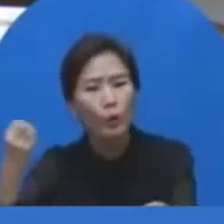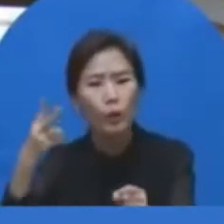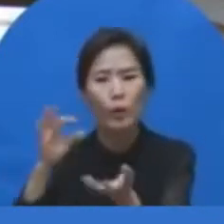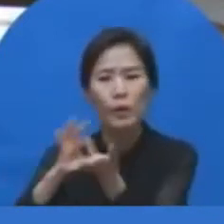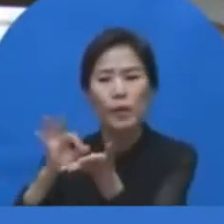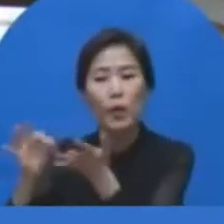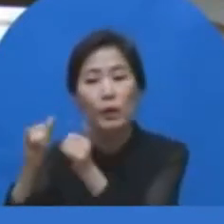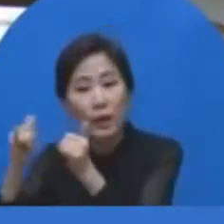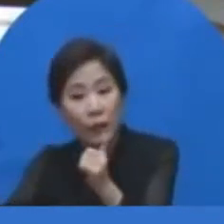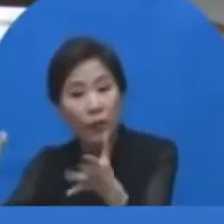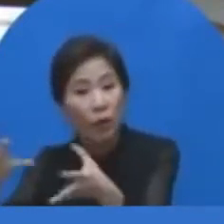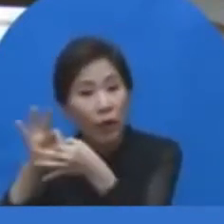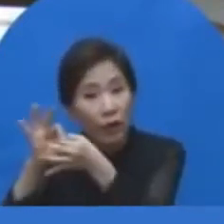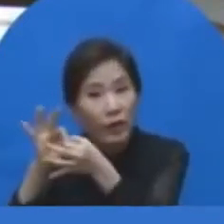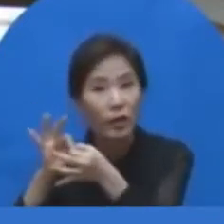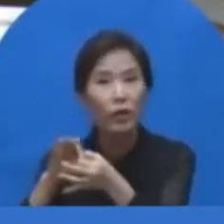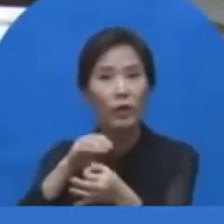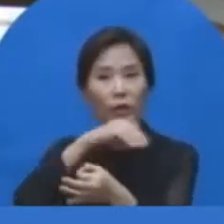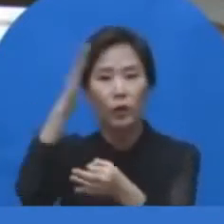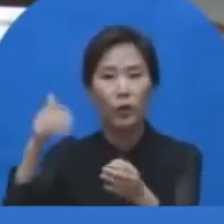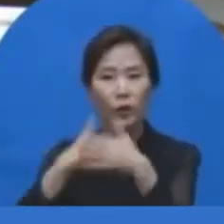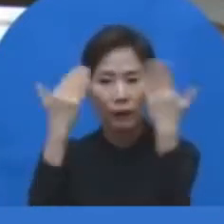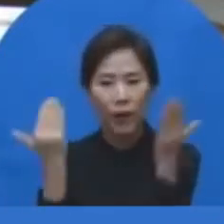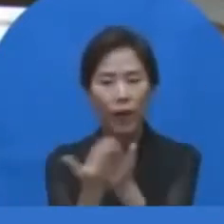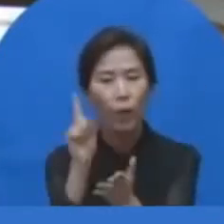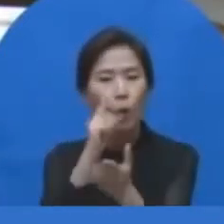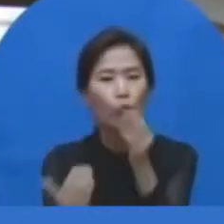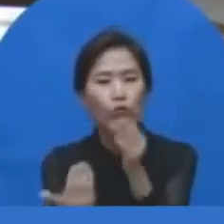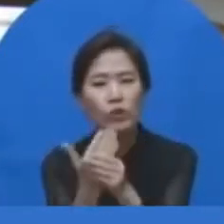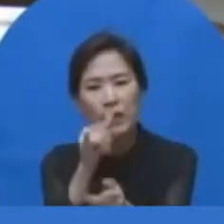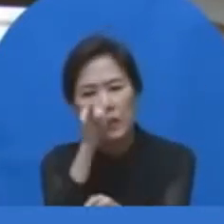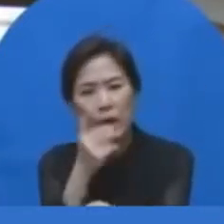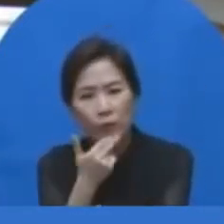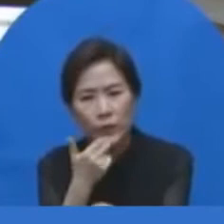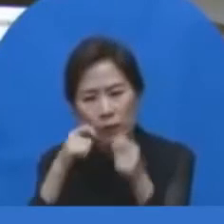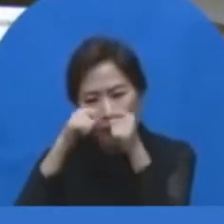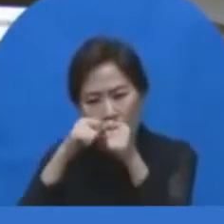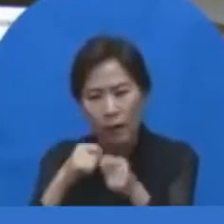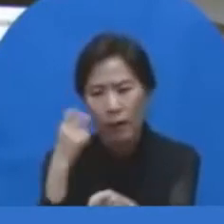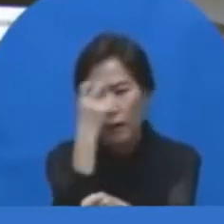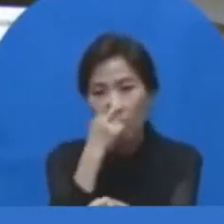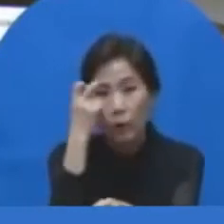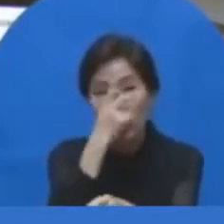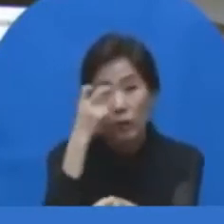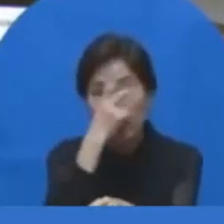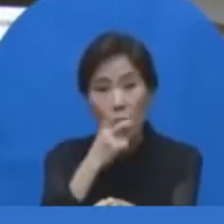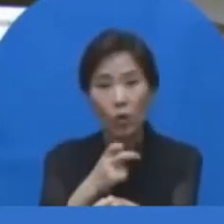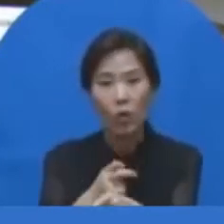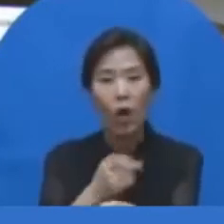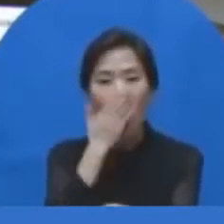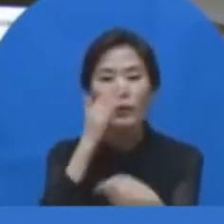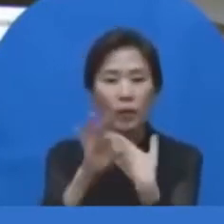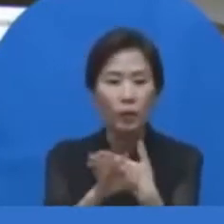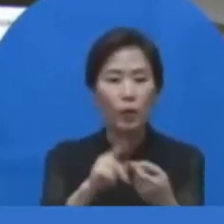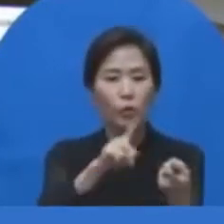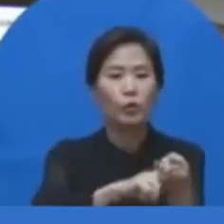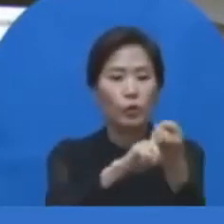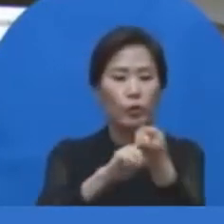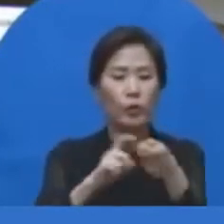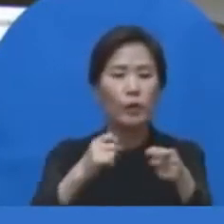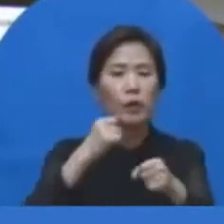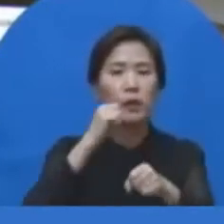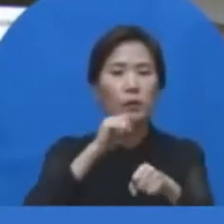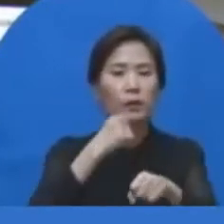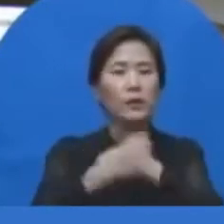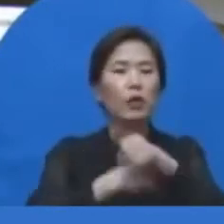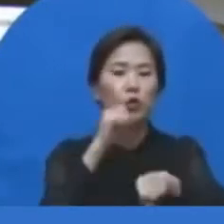단체 교섭이나 단체 협약 등에서 무슨 문제가 있었는지 이런 것들을 꼼꼼히 따져서 가급적 노동조합의 자주성을 인정하는